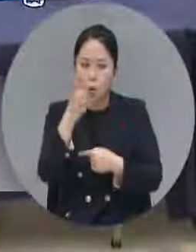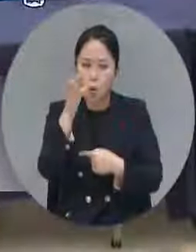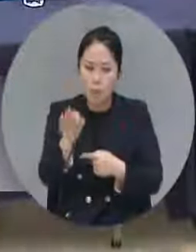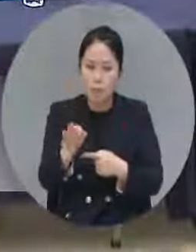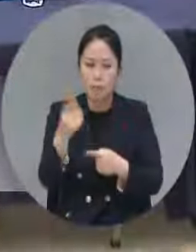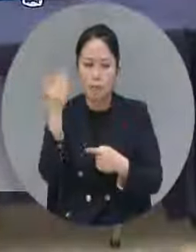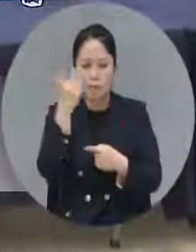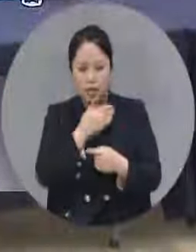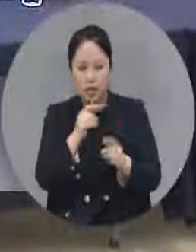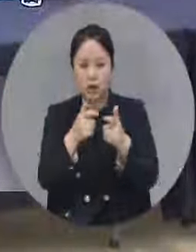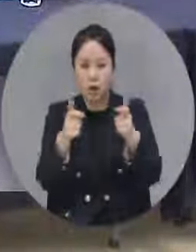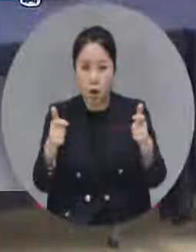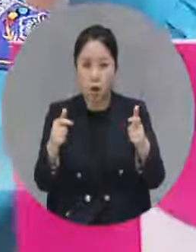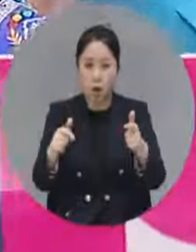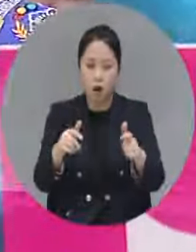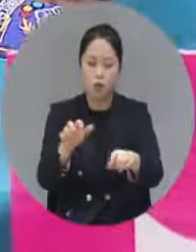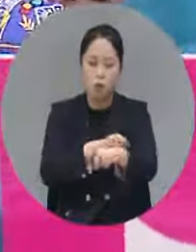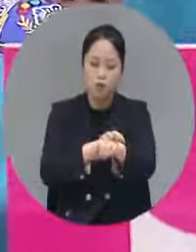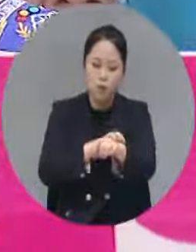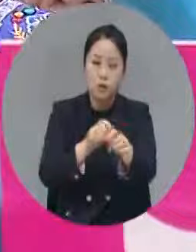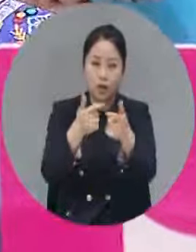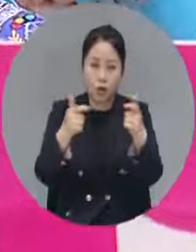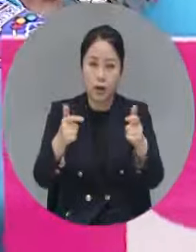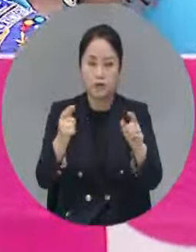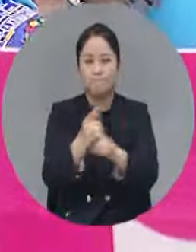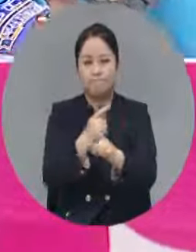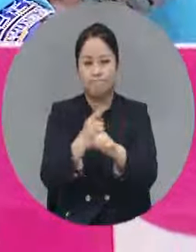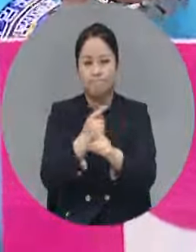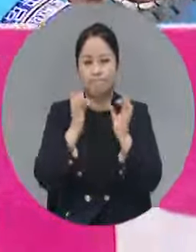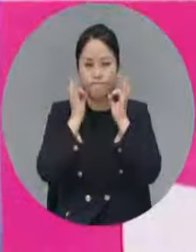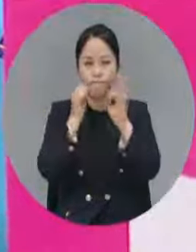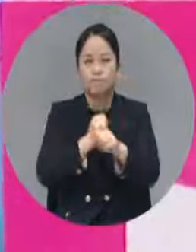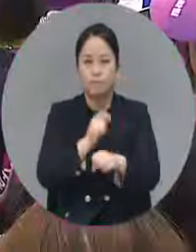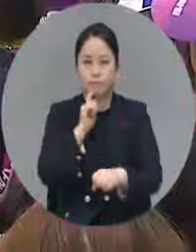위한 불편사항 전반을 개선해 나가기로 했습니다